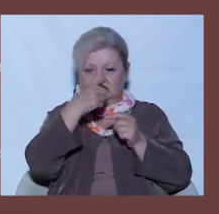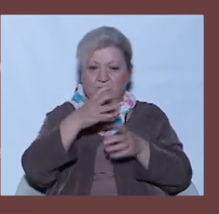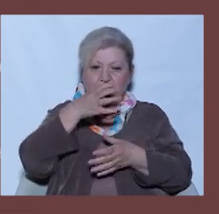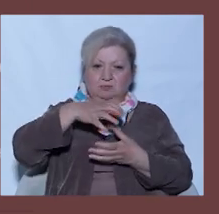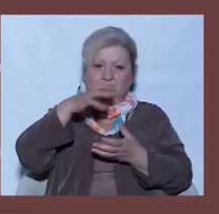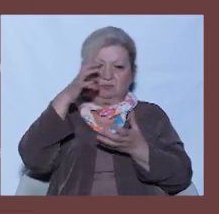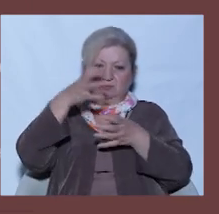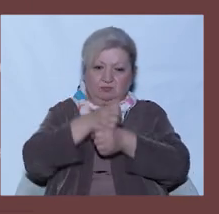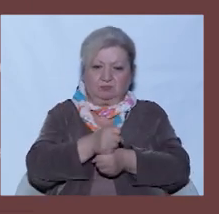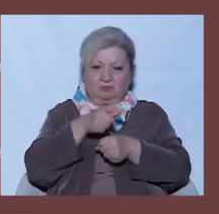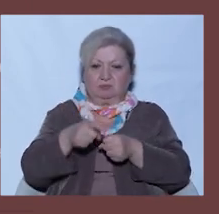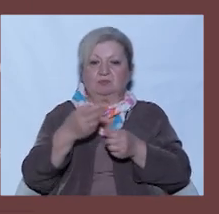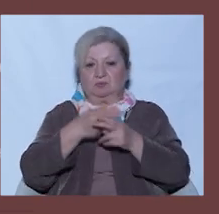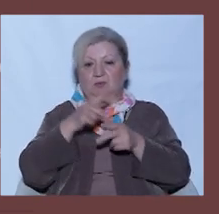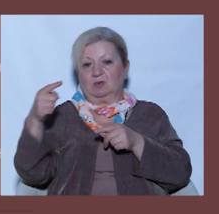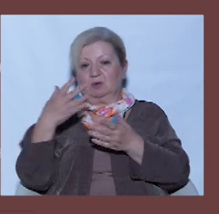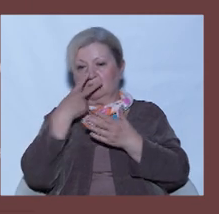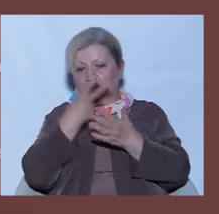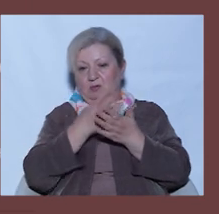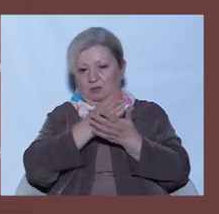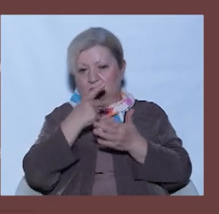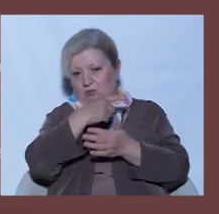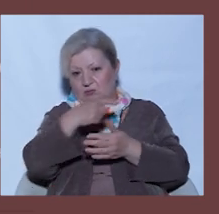უარყოფითი გაჩნდა აქ.